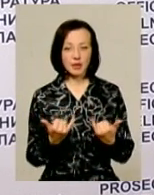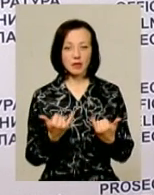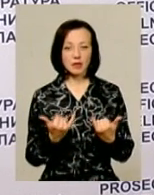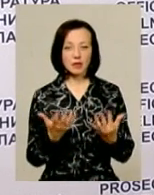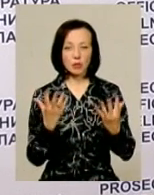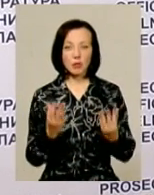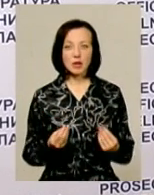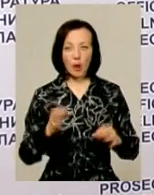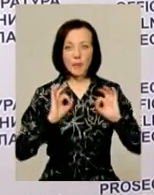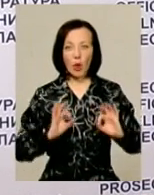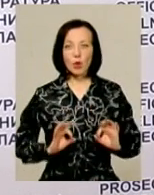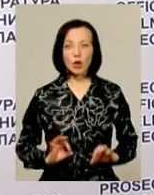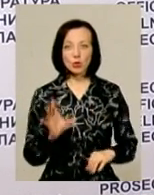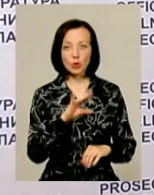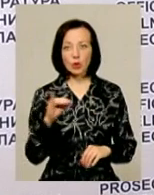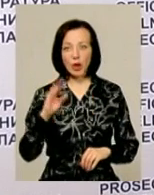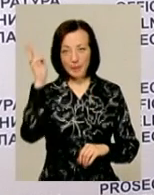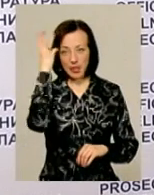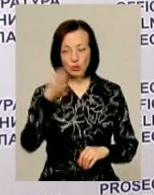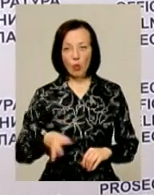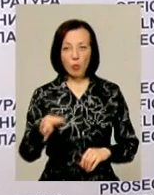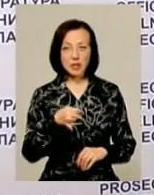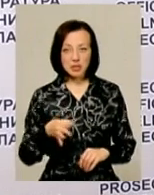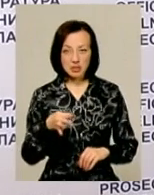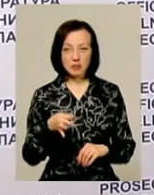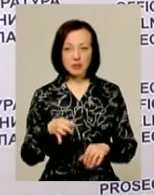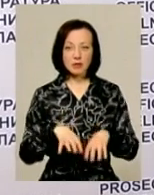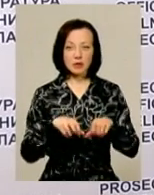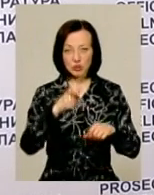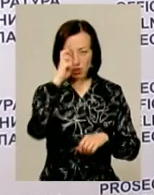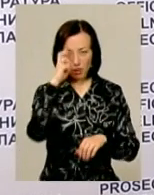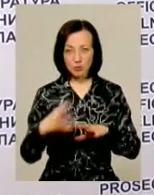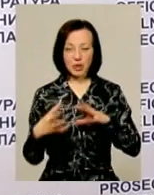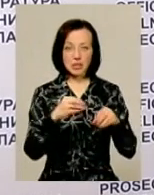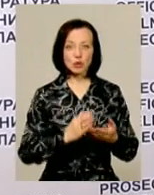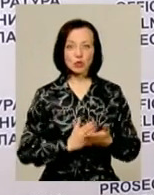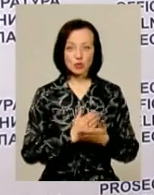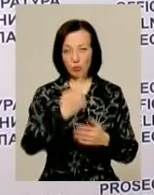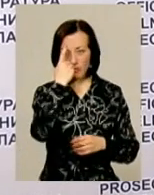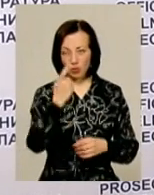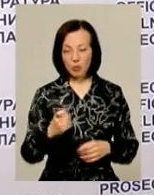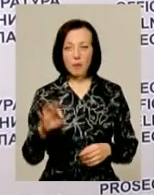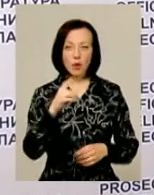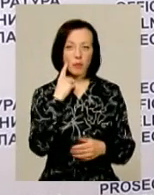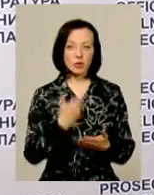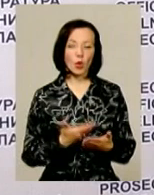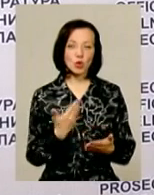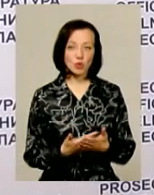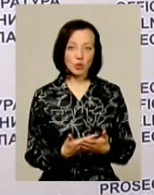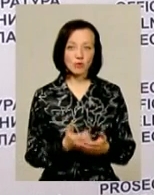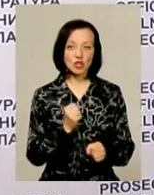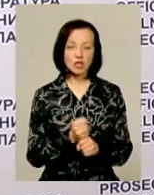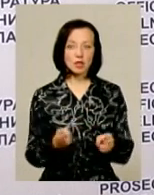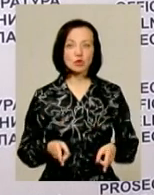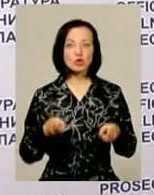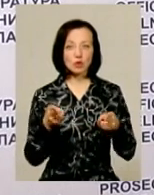момент прокуратурою Хмельницької області посадовцеві Державної міграційної служби повідомлено про підозру у